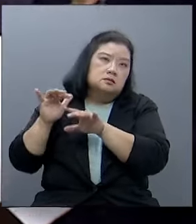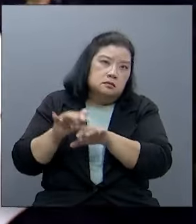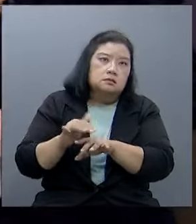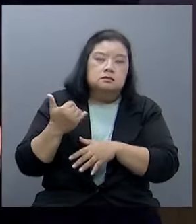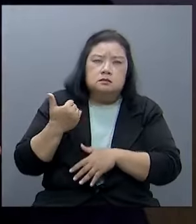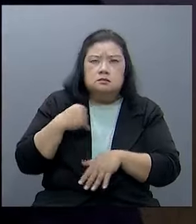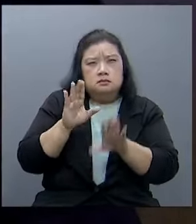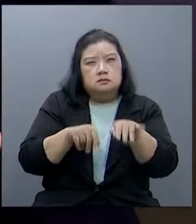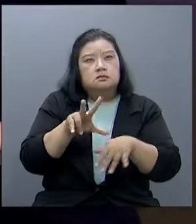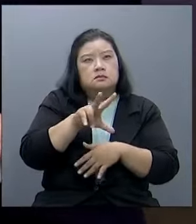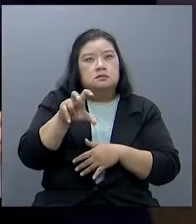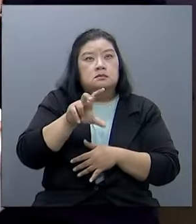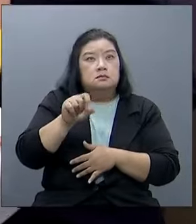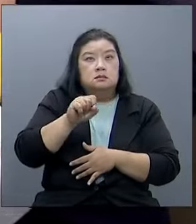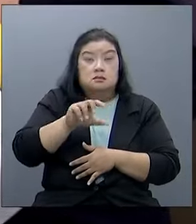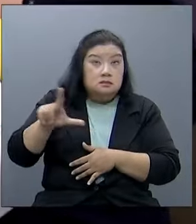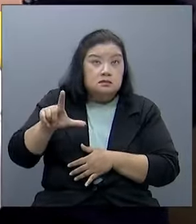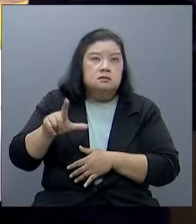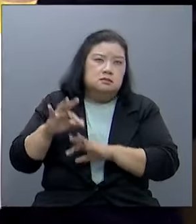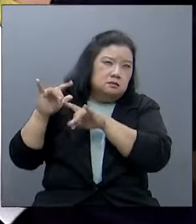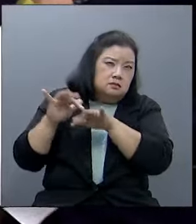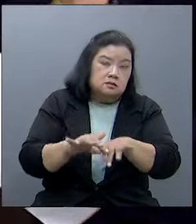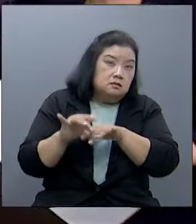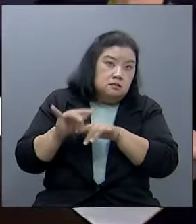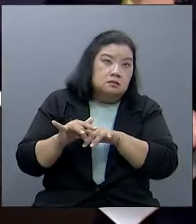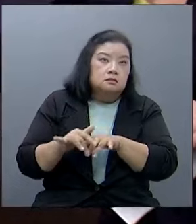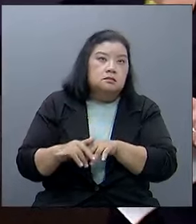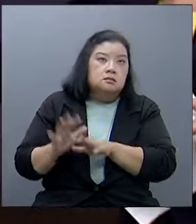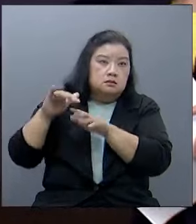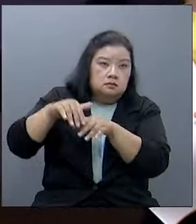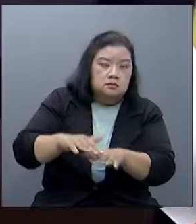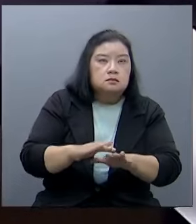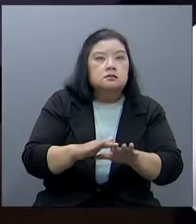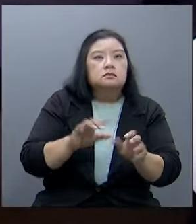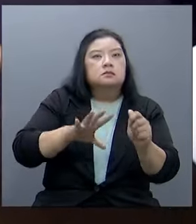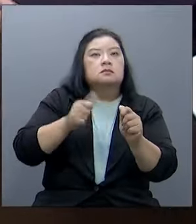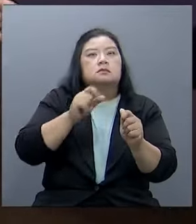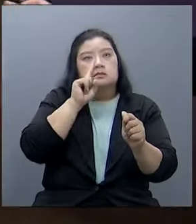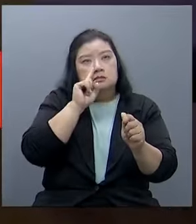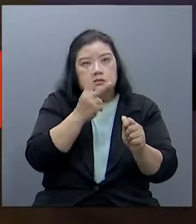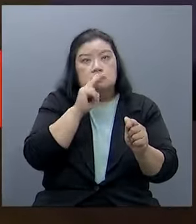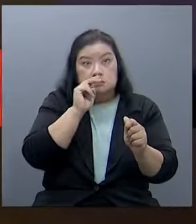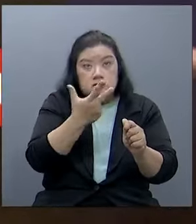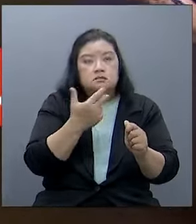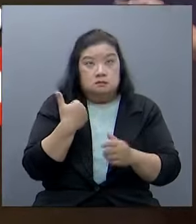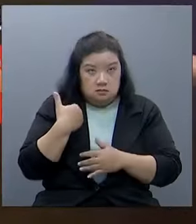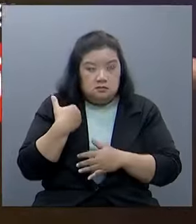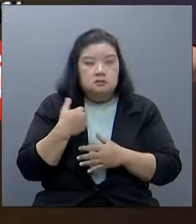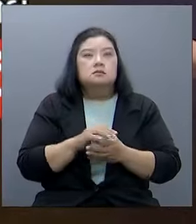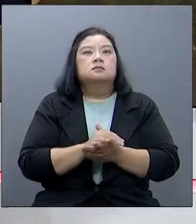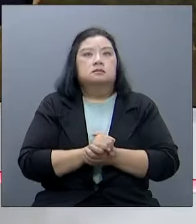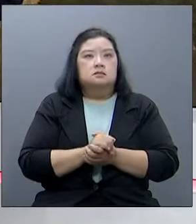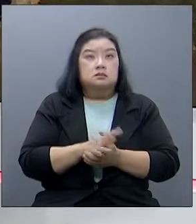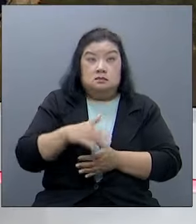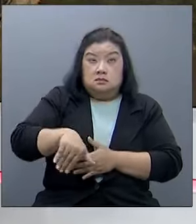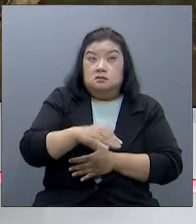ไม่ต่ำกวา 350 ลา half ลูบัเมตรที่จัไหลงมาที่ังเพิเมเชียงรายอีกผ่านทางแ่น้ำกกก็คาดว